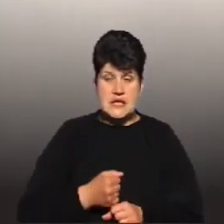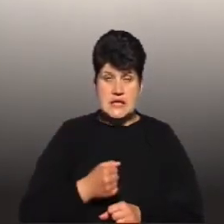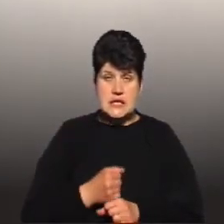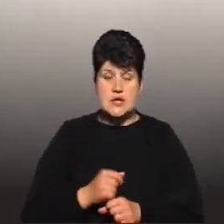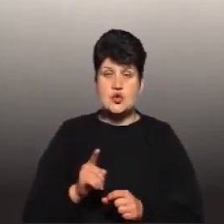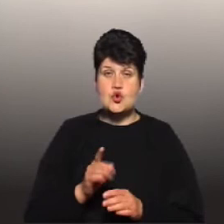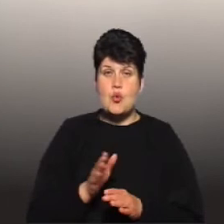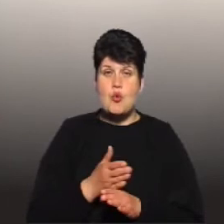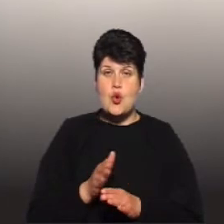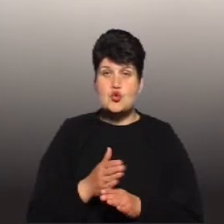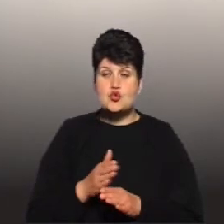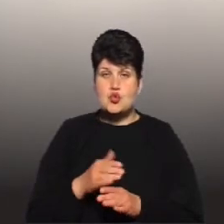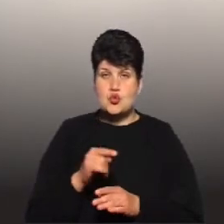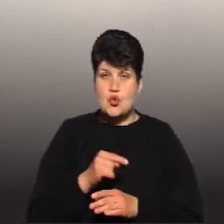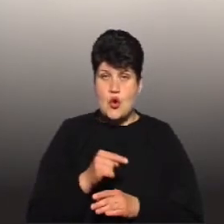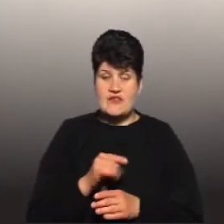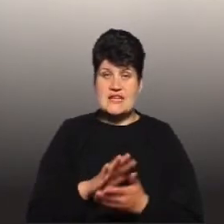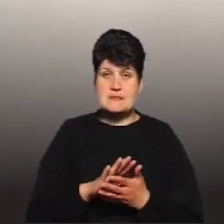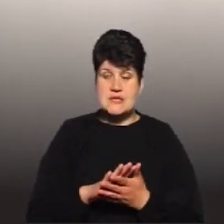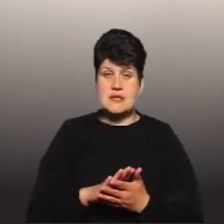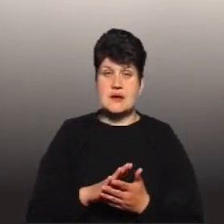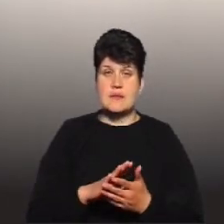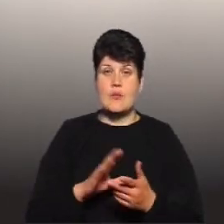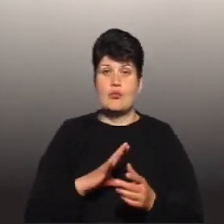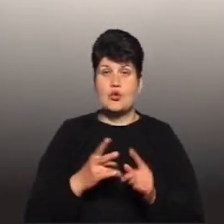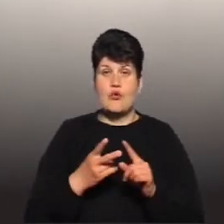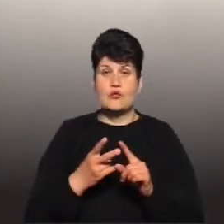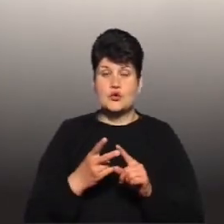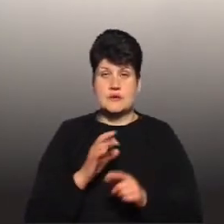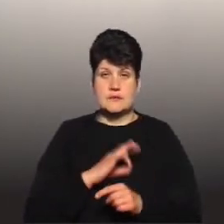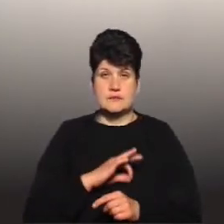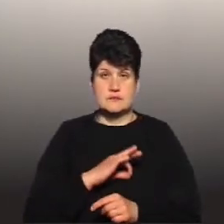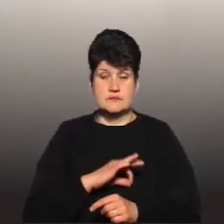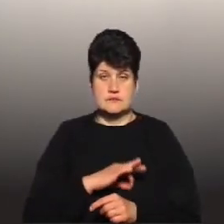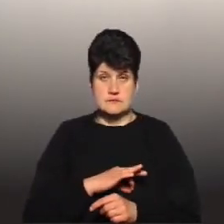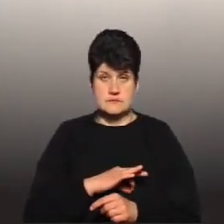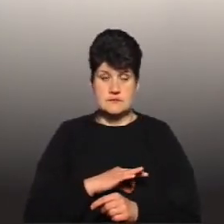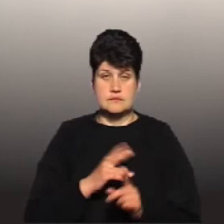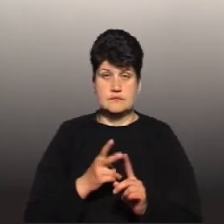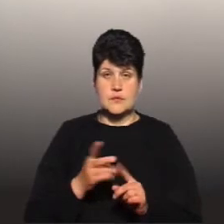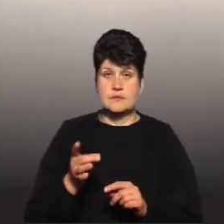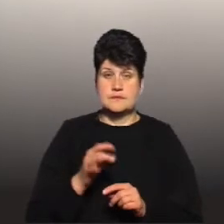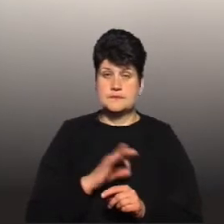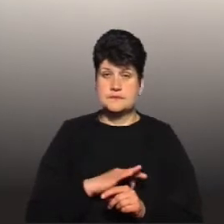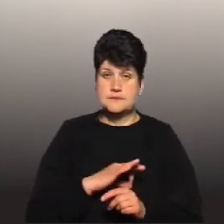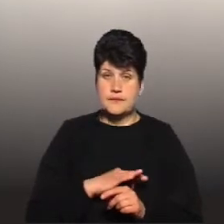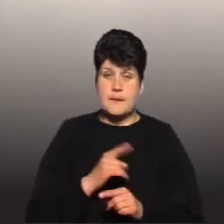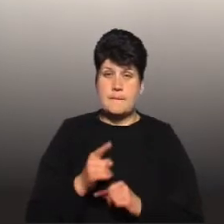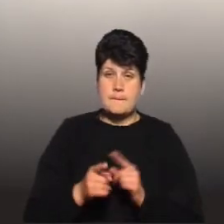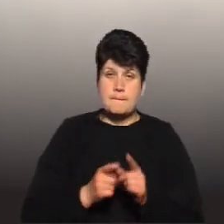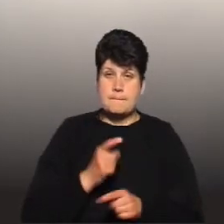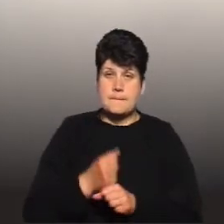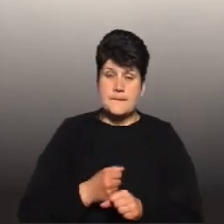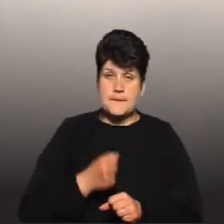розсортоване сміття стало вторинною сировиною, було відправлене на переробку. А в